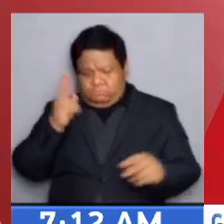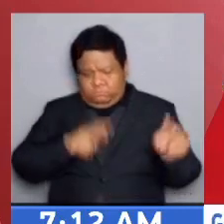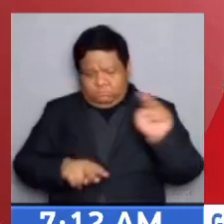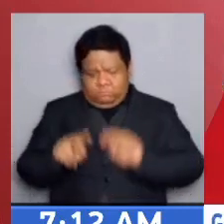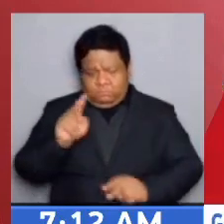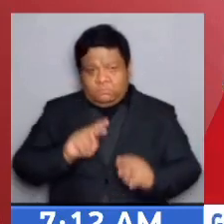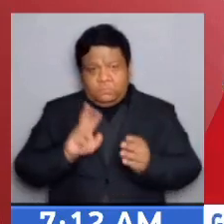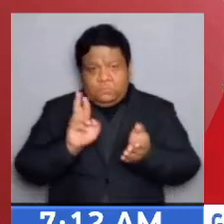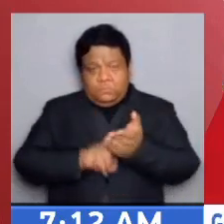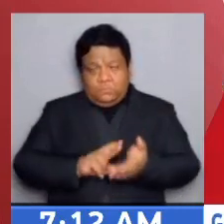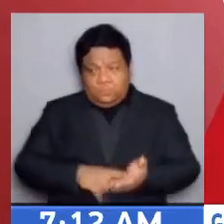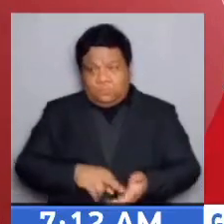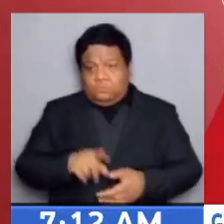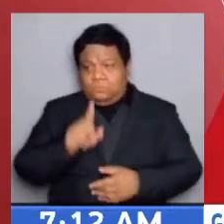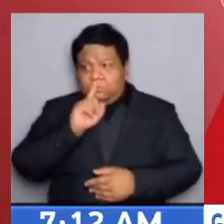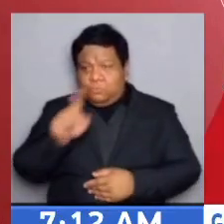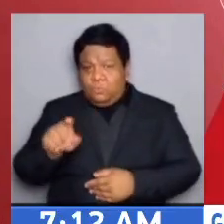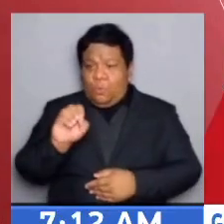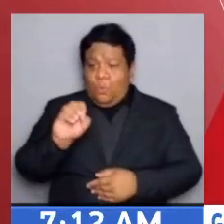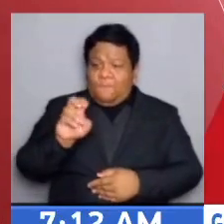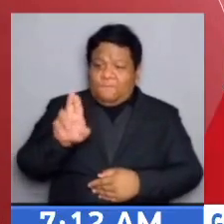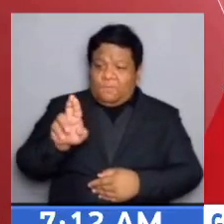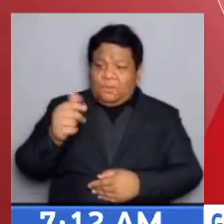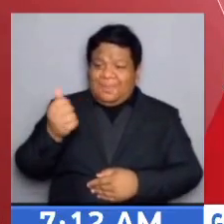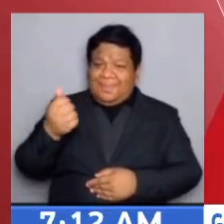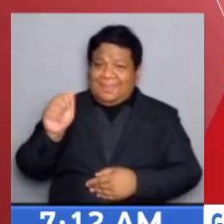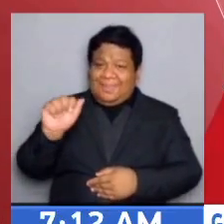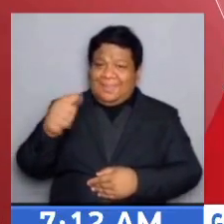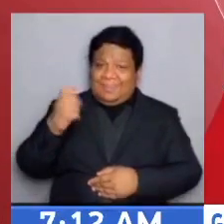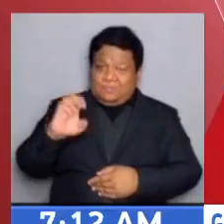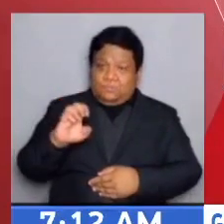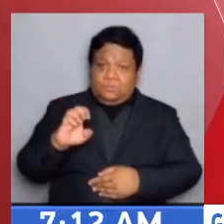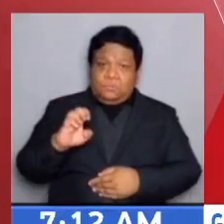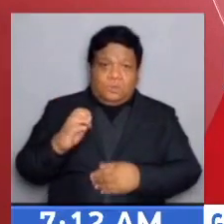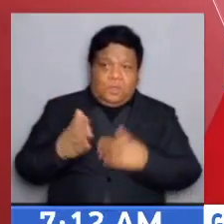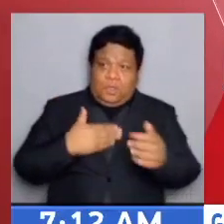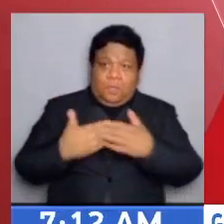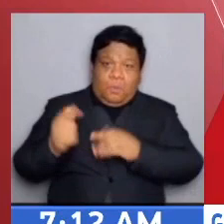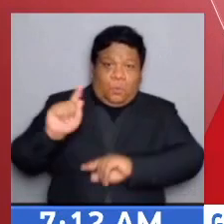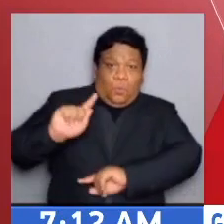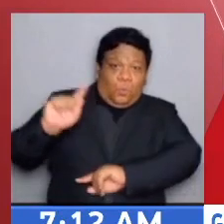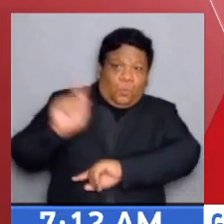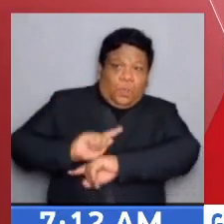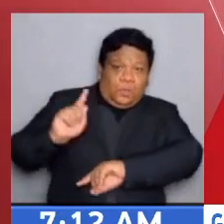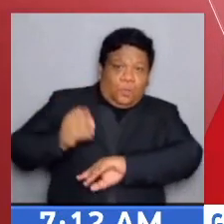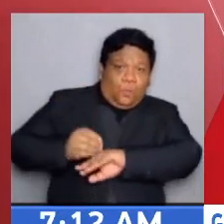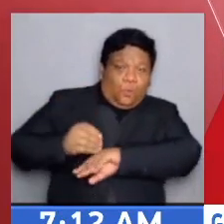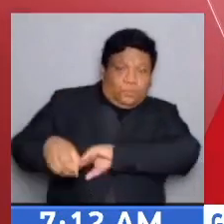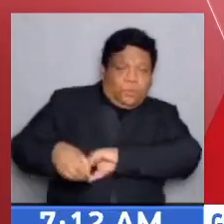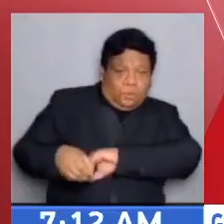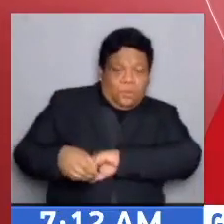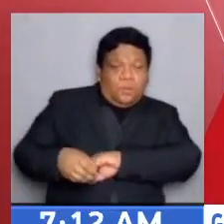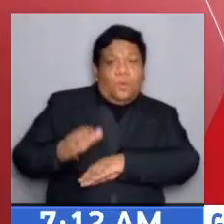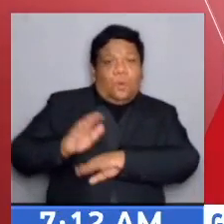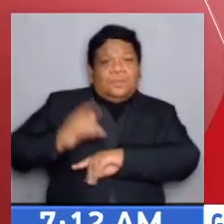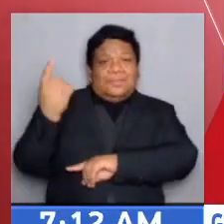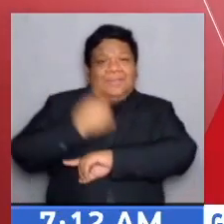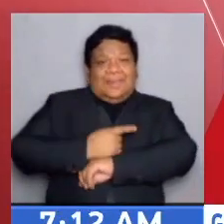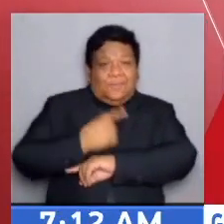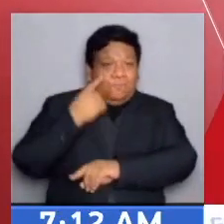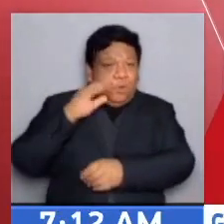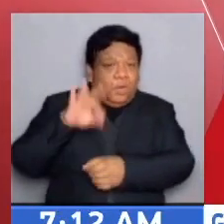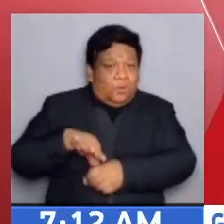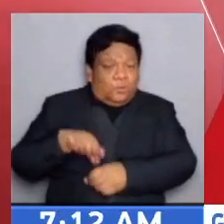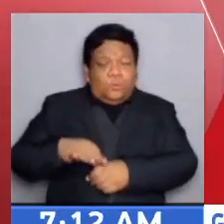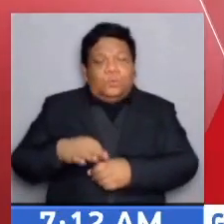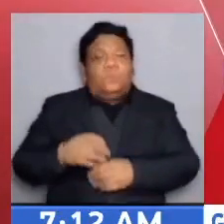talagang overage, lampas ng isang araw sa 24 na taon, sa mismong araw ng eleksyon kung kailan man ito marireset o kailan